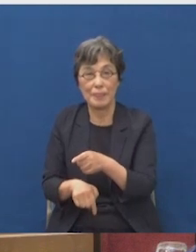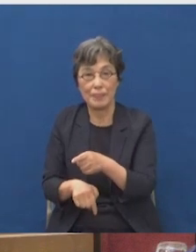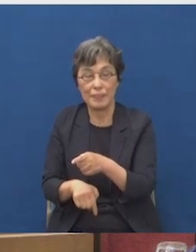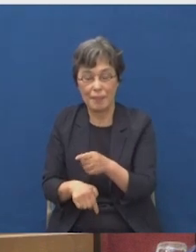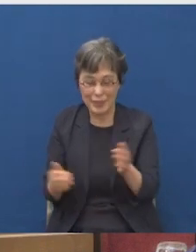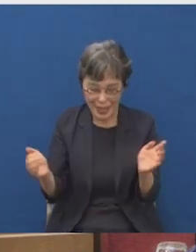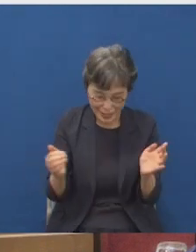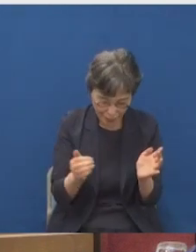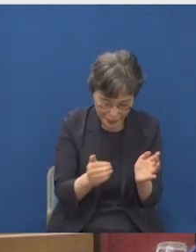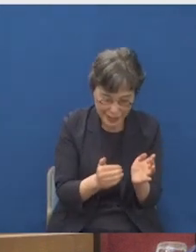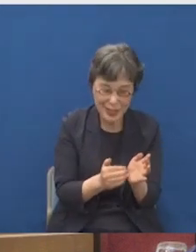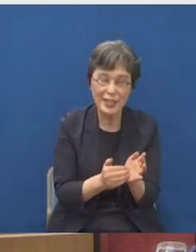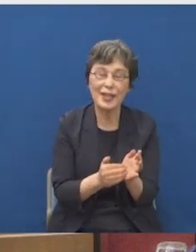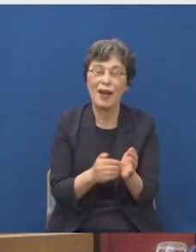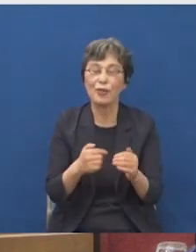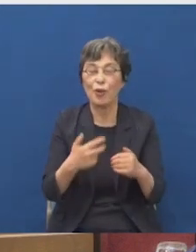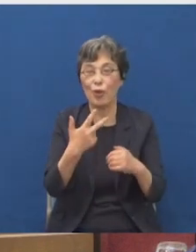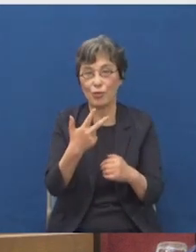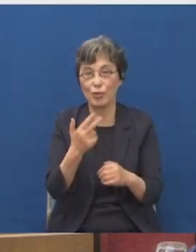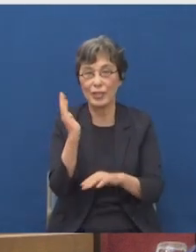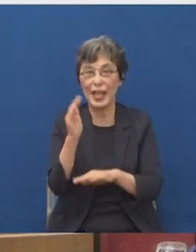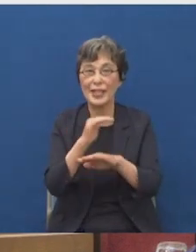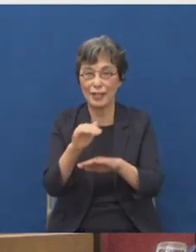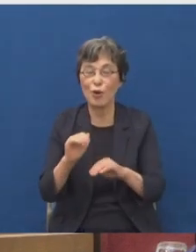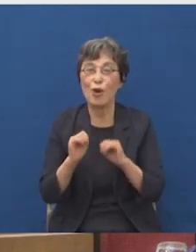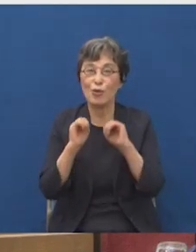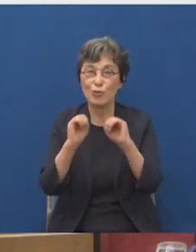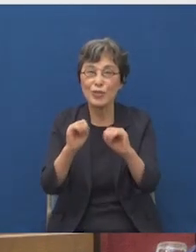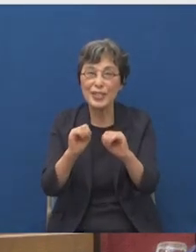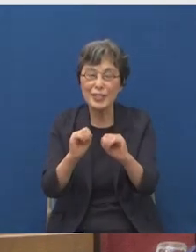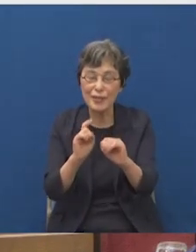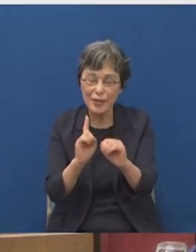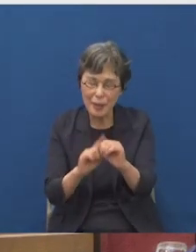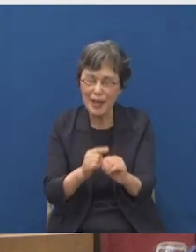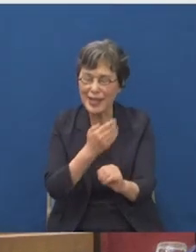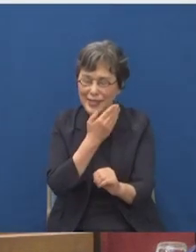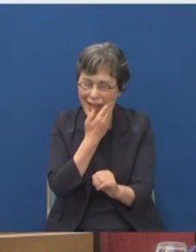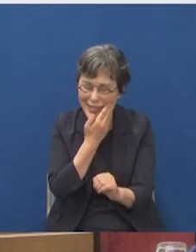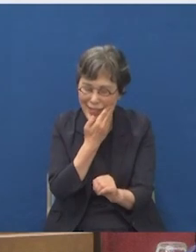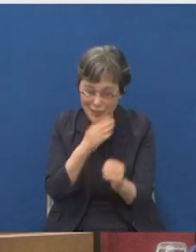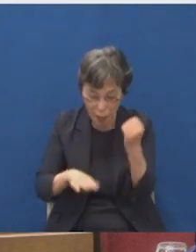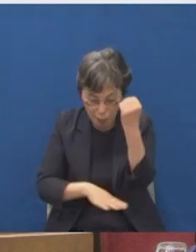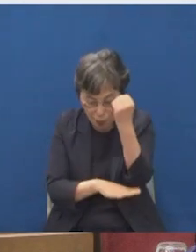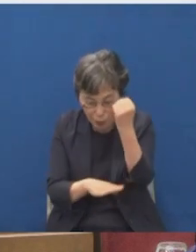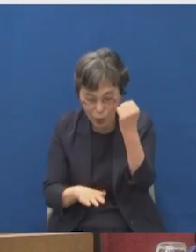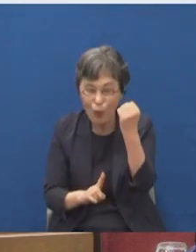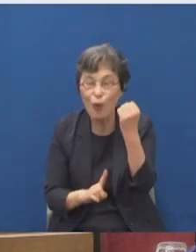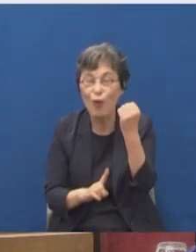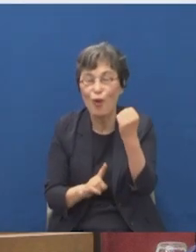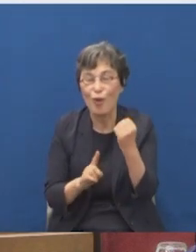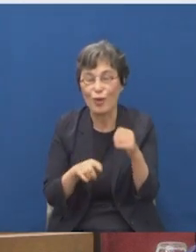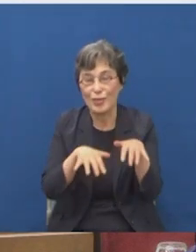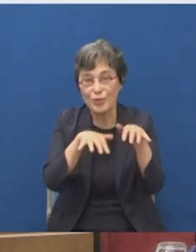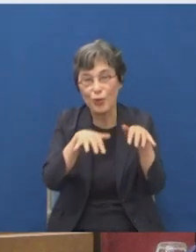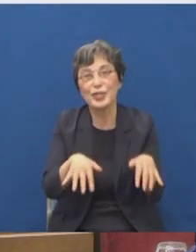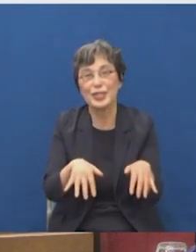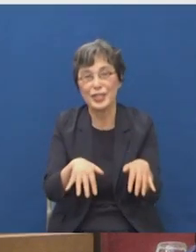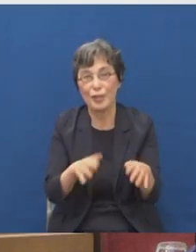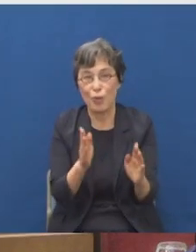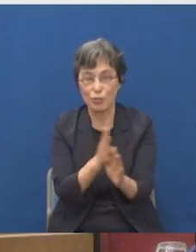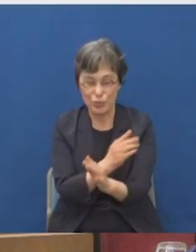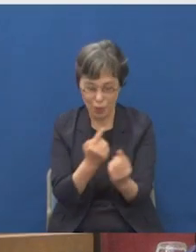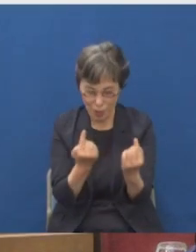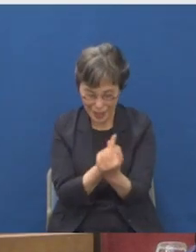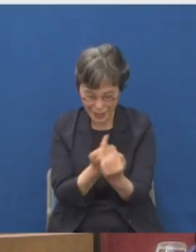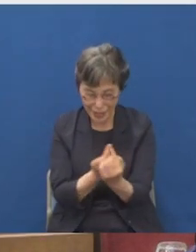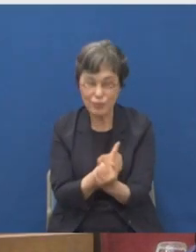後に、本市の政策を推進していく上での大事な基盤となる市役所組織の風土改革について